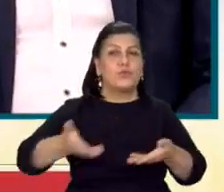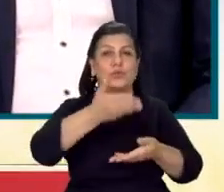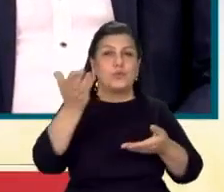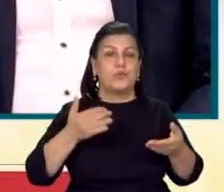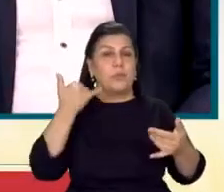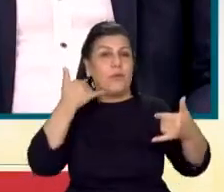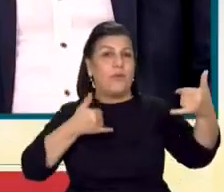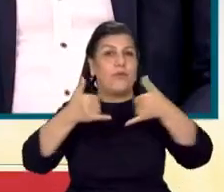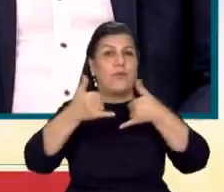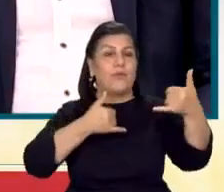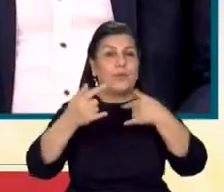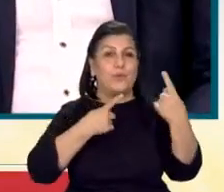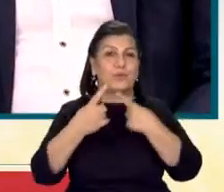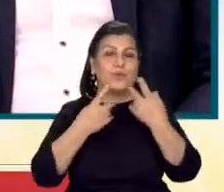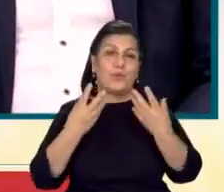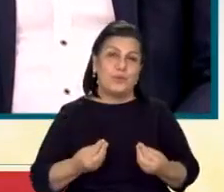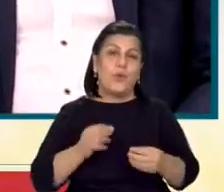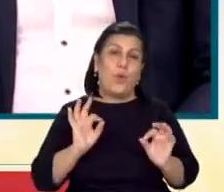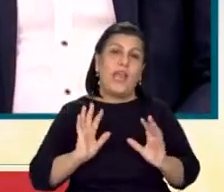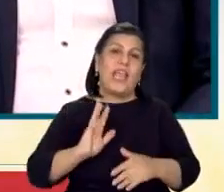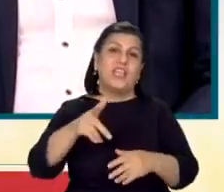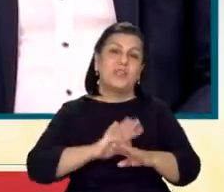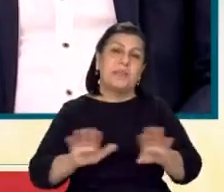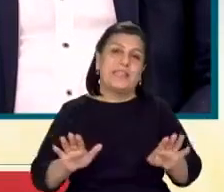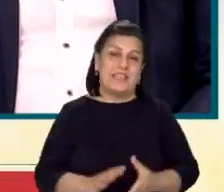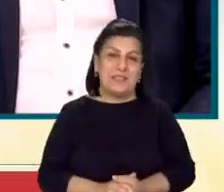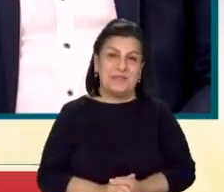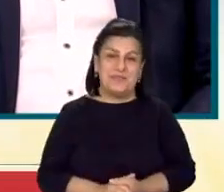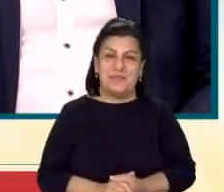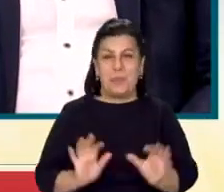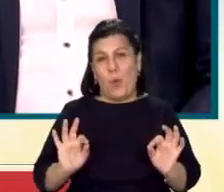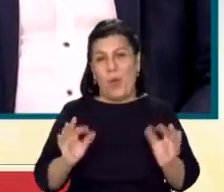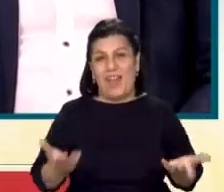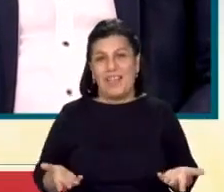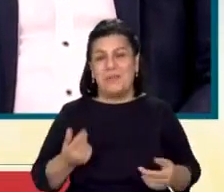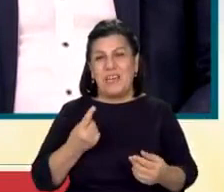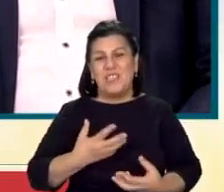diyebilirim. Bu arada yeni annesinin, Vina'da 6 aylık, annelik nasıl gidiyor? Onu da soralım. Evet.